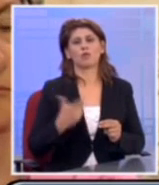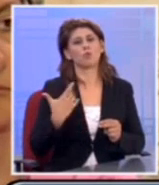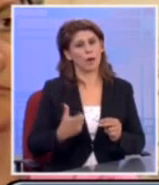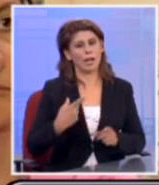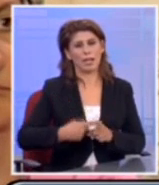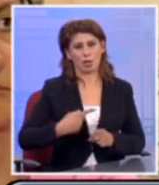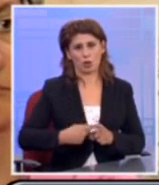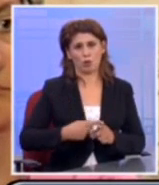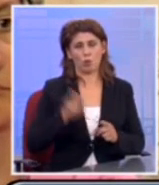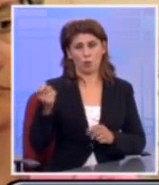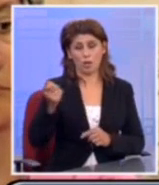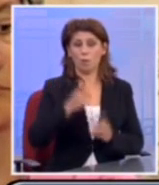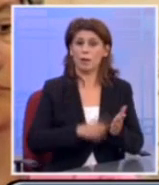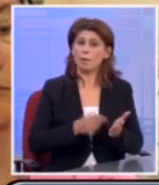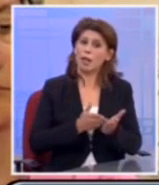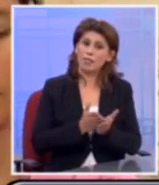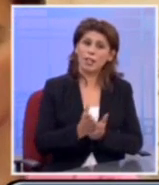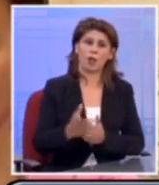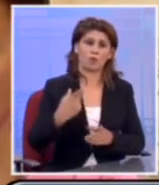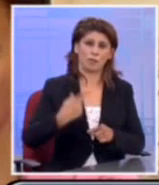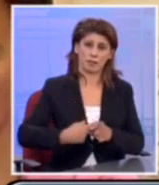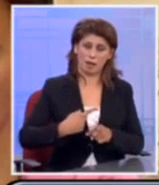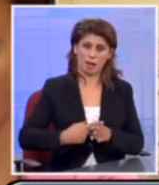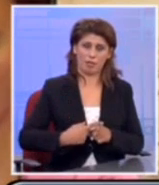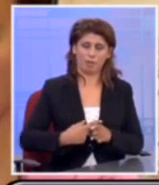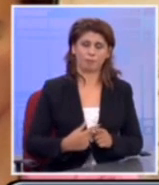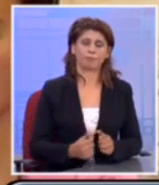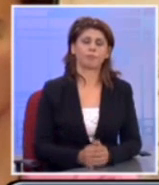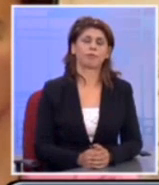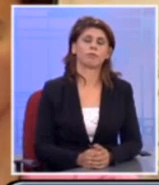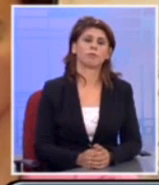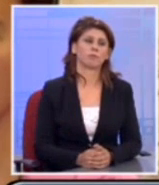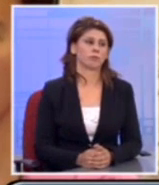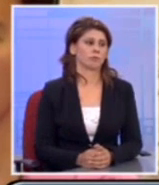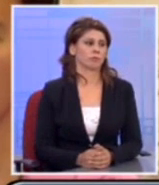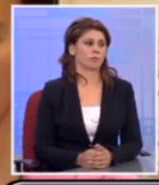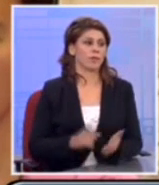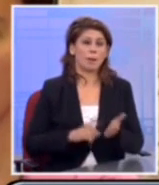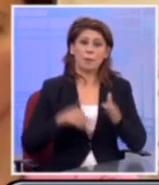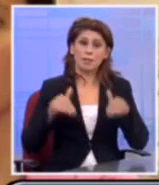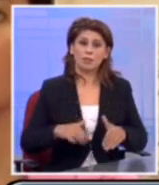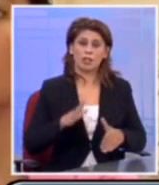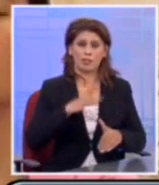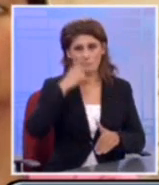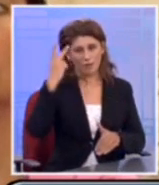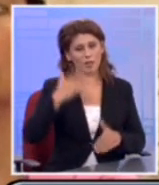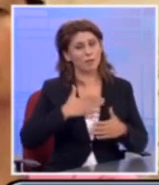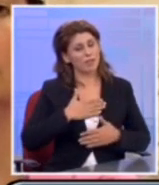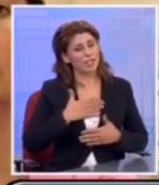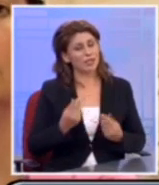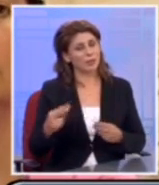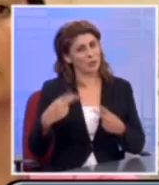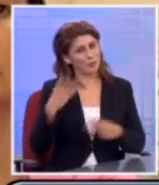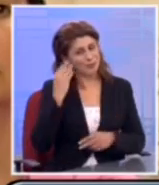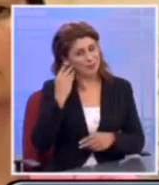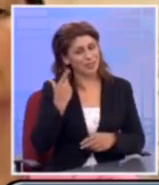χρέους. Θα πρέπει να δικαιώσουμε την Ελλάδα και να σεβαστούμε τα ανθρώπινα δικαιώματα. Ευχαριστώ πολύ για την